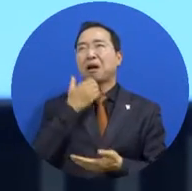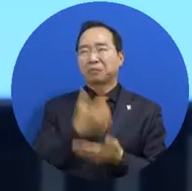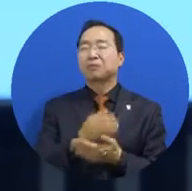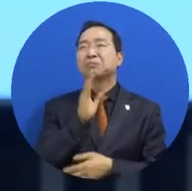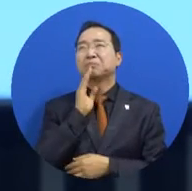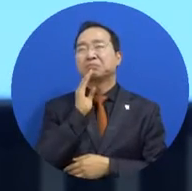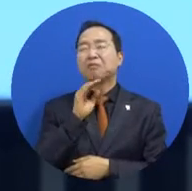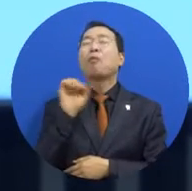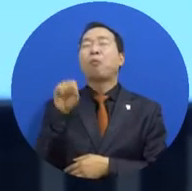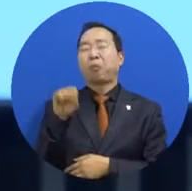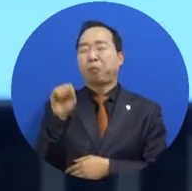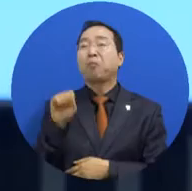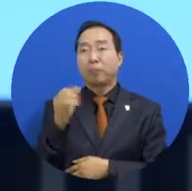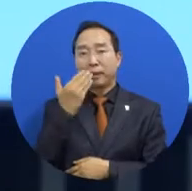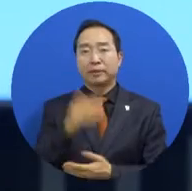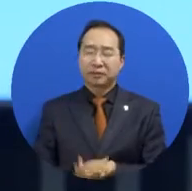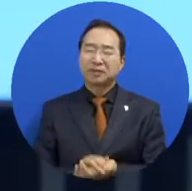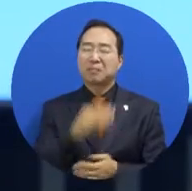그래 이제